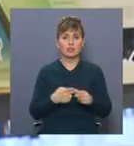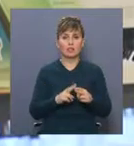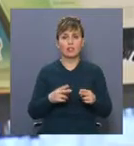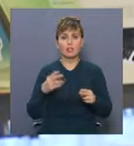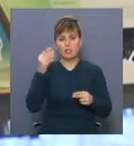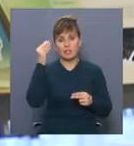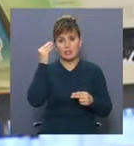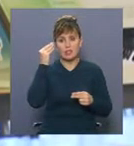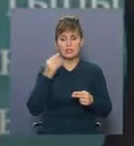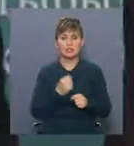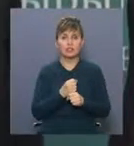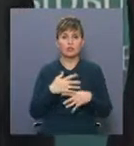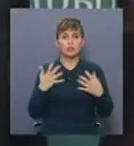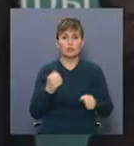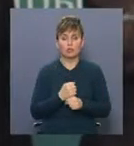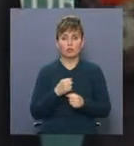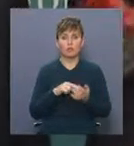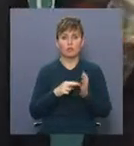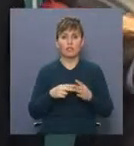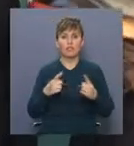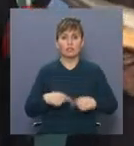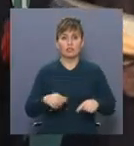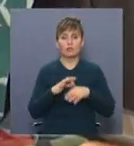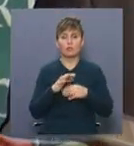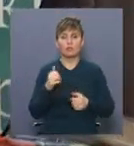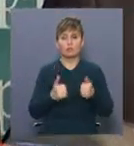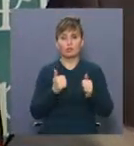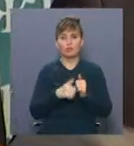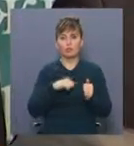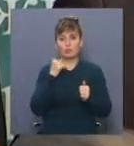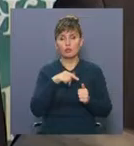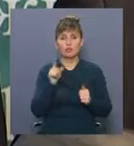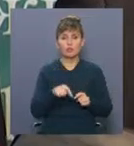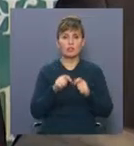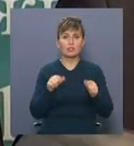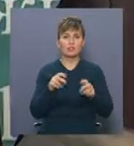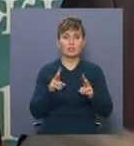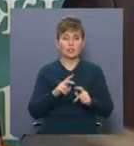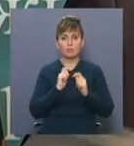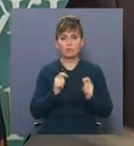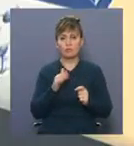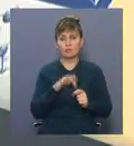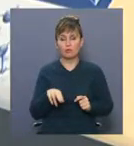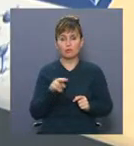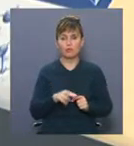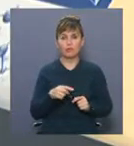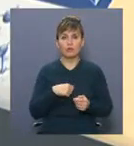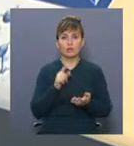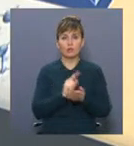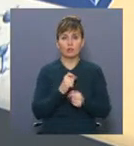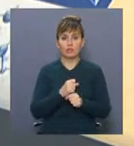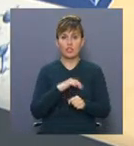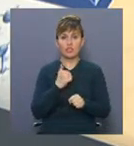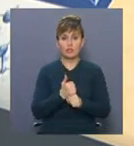ассоциация делает большую работу. В планах ассоциации проводить конкурс ежегодно и даже создать специальный призовой фонд. Но не это должно послужить